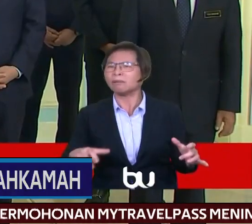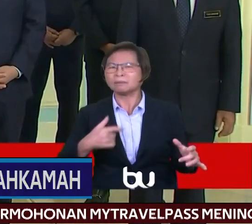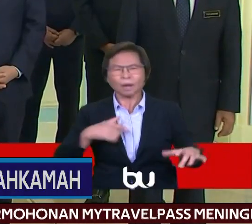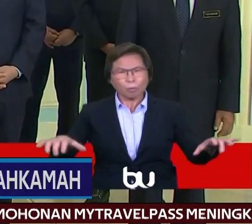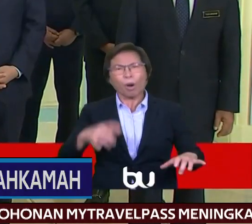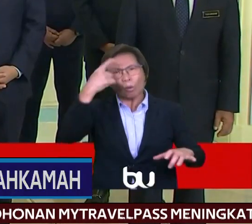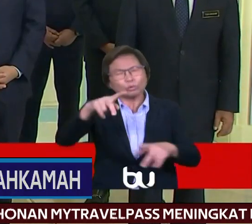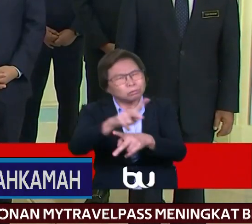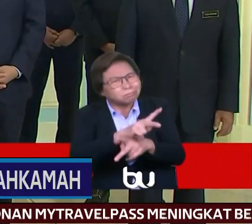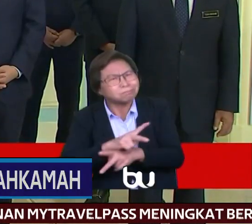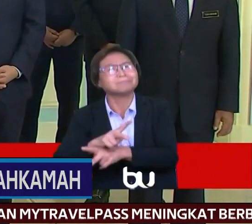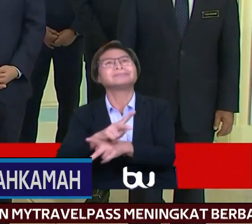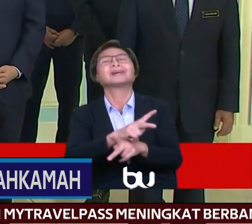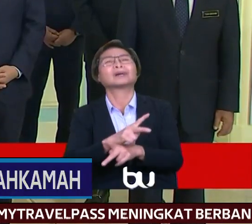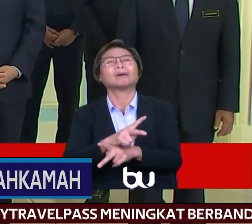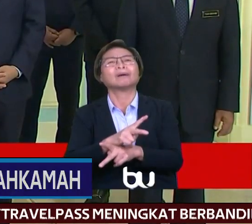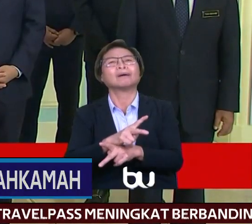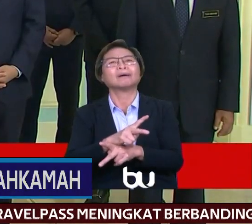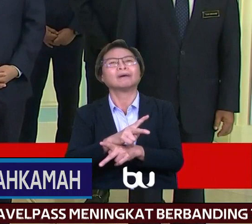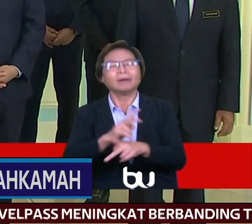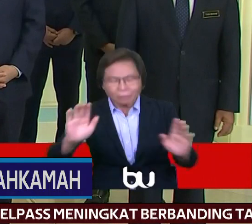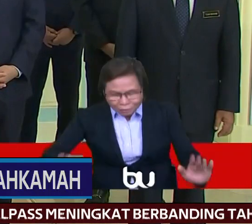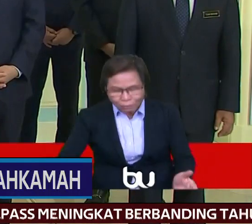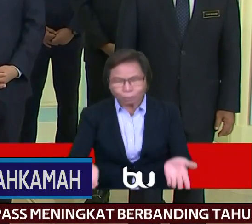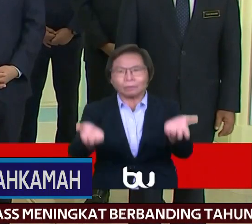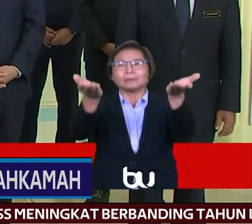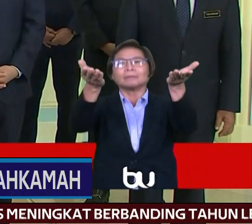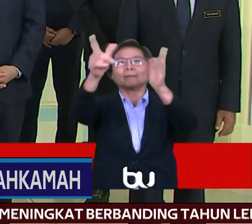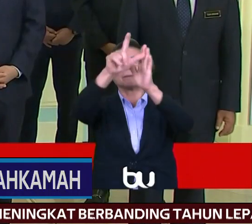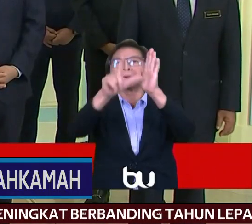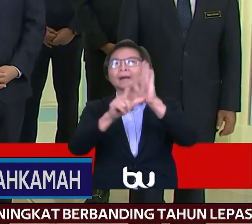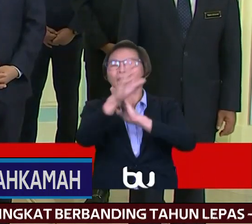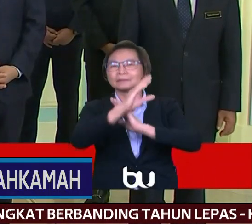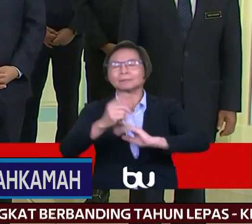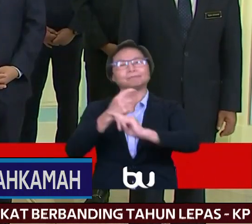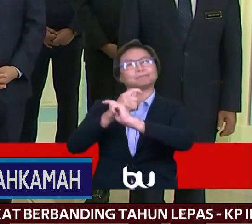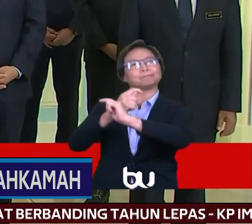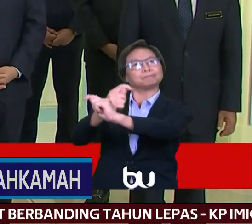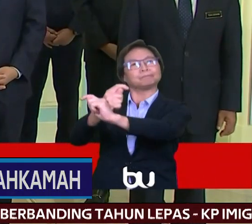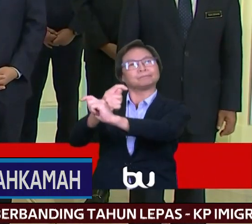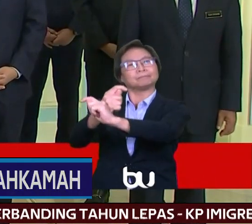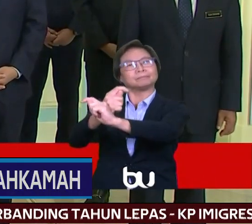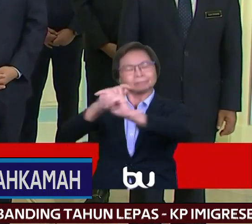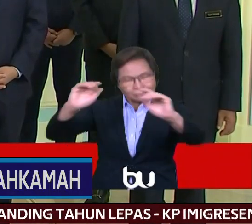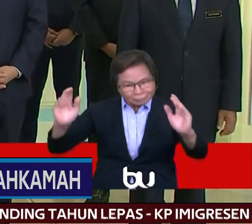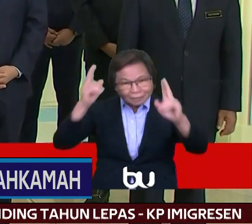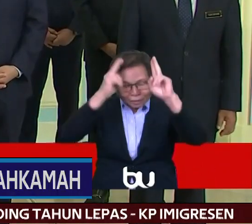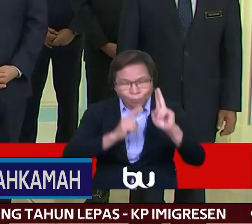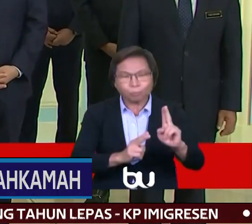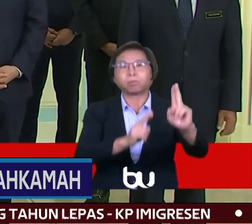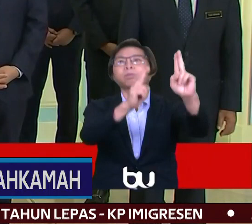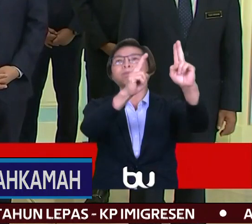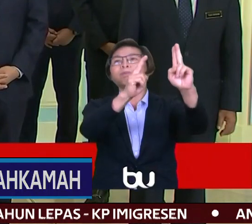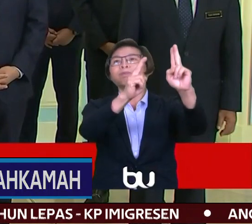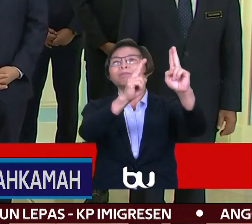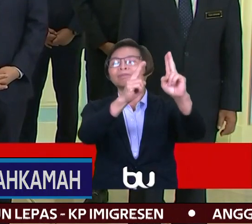untuk memelihara keluhuran perlembagaan dan mempertahankan kemuliaan